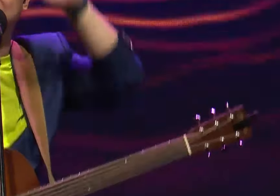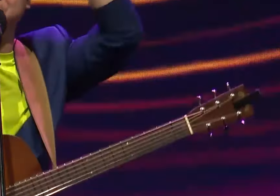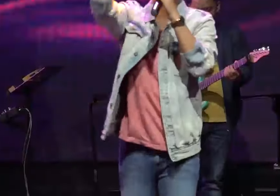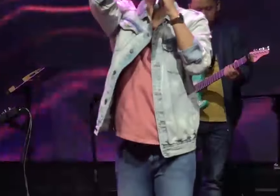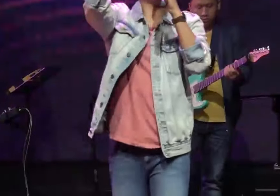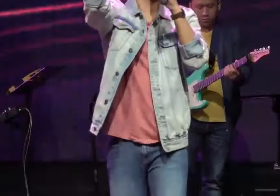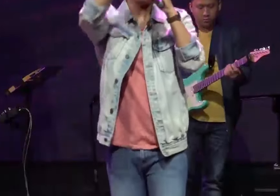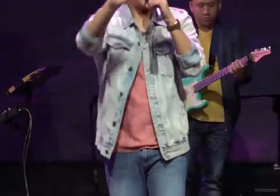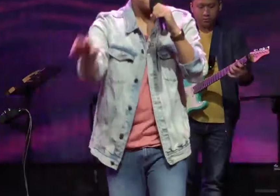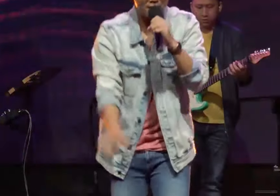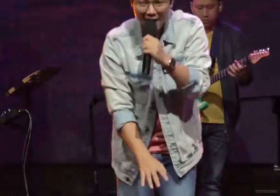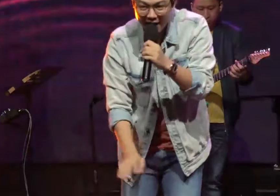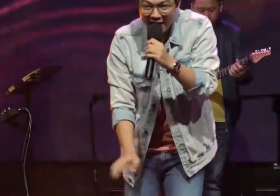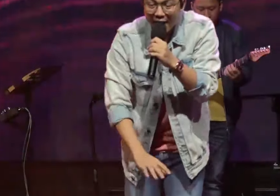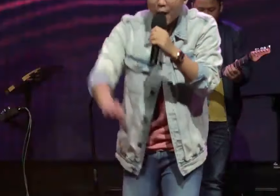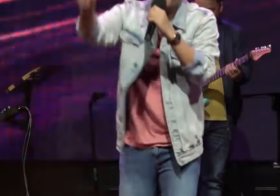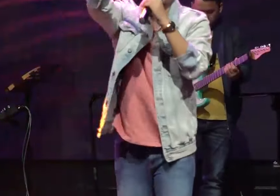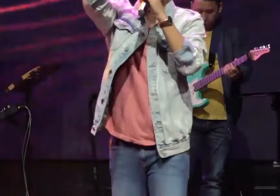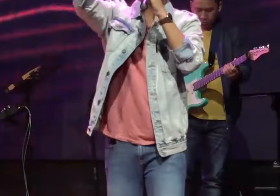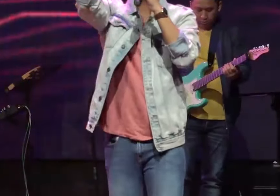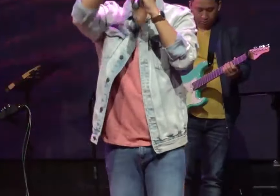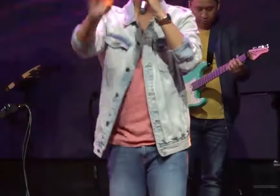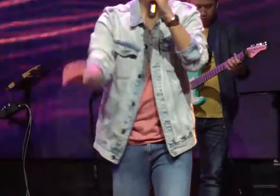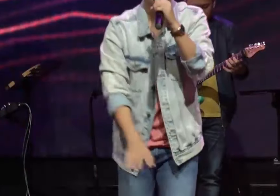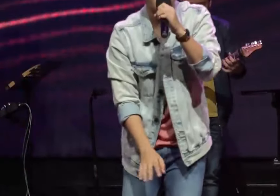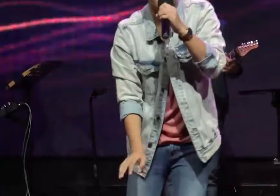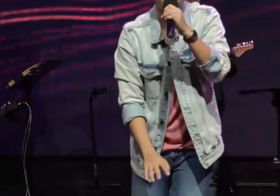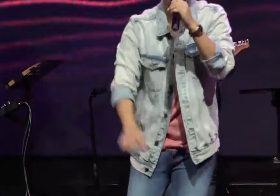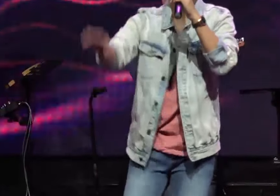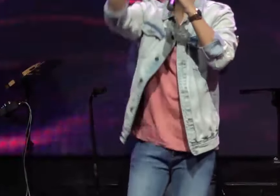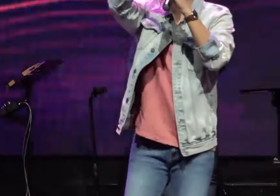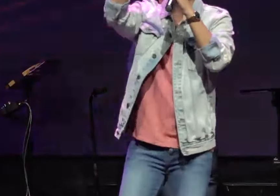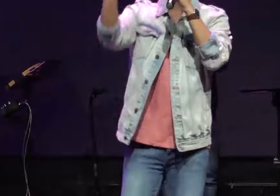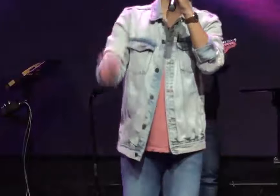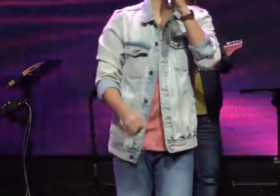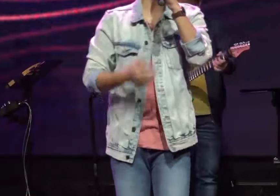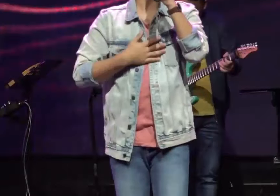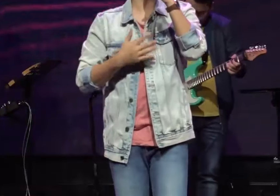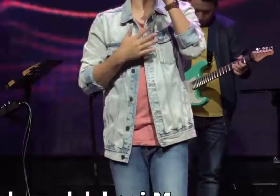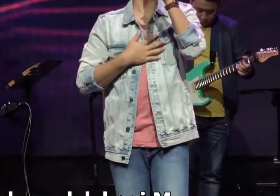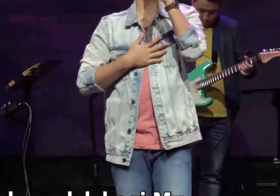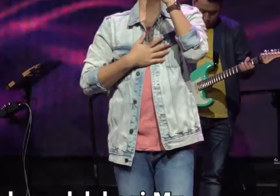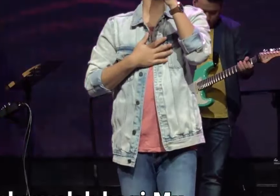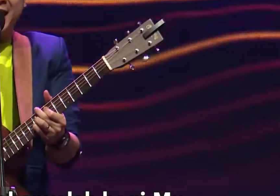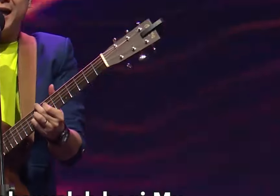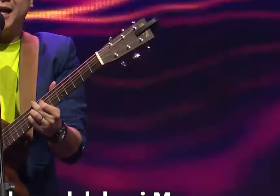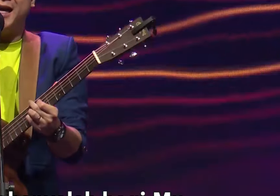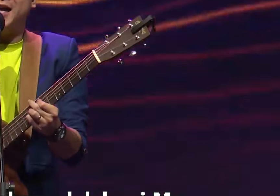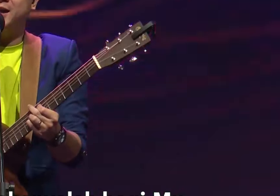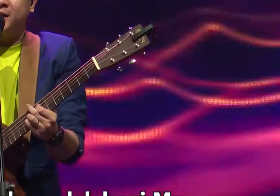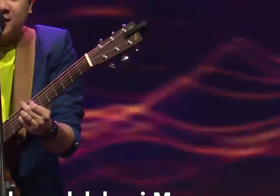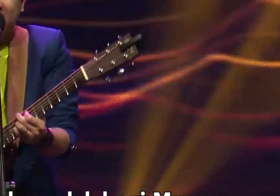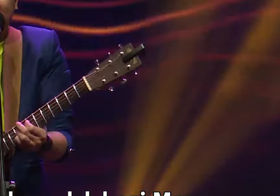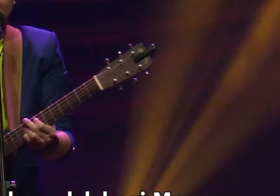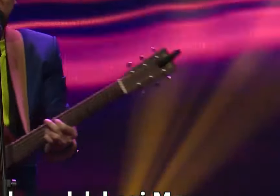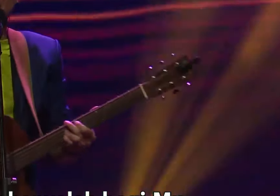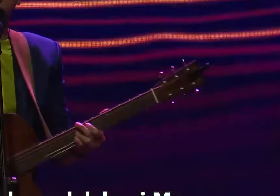para, pa pa para, pa pa para. Ku beri yang